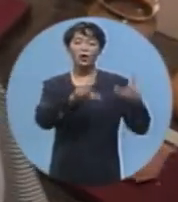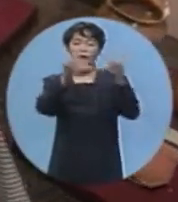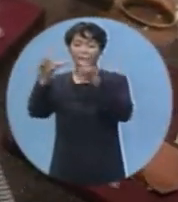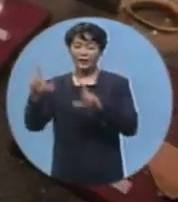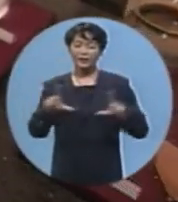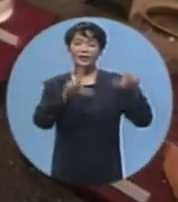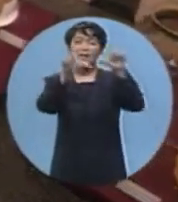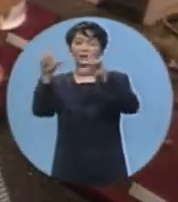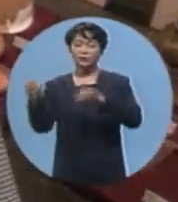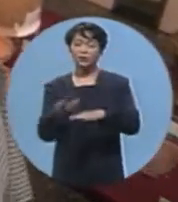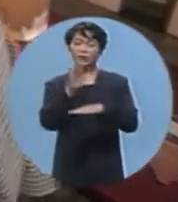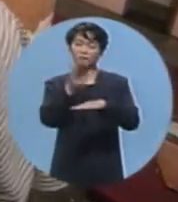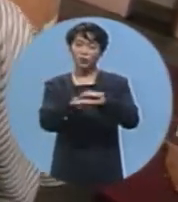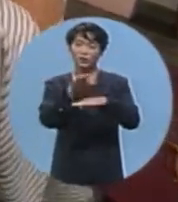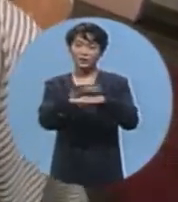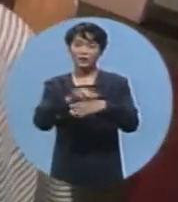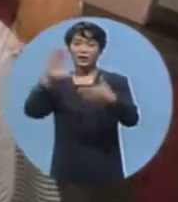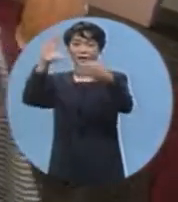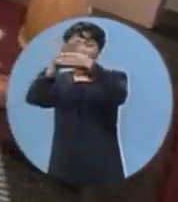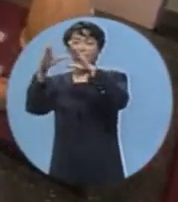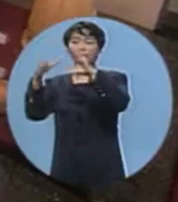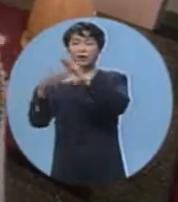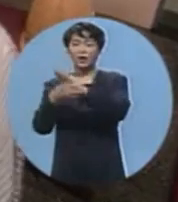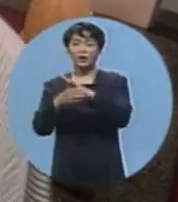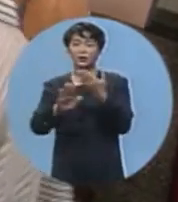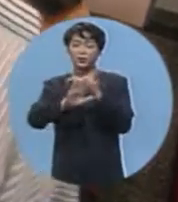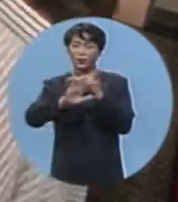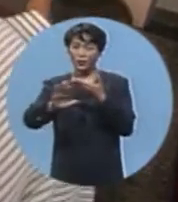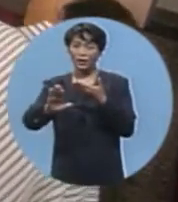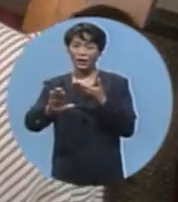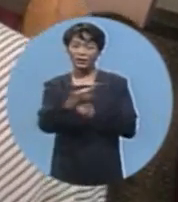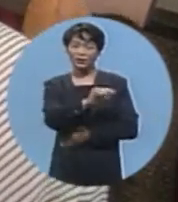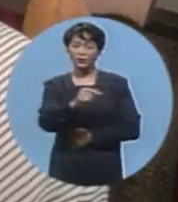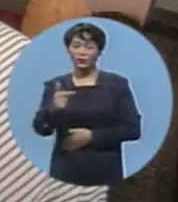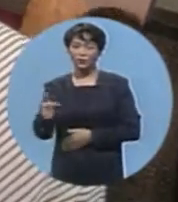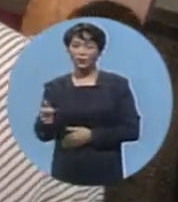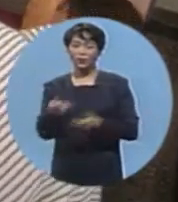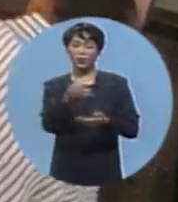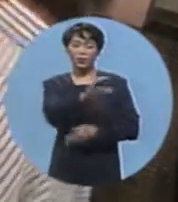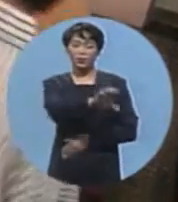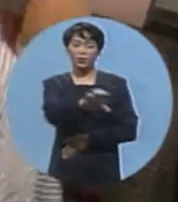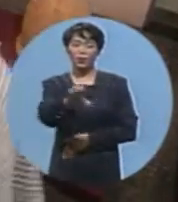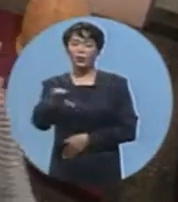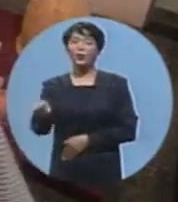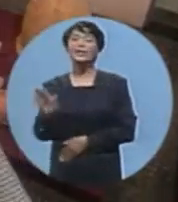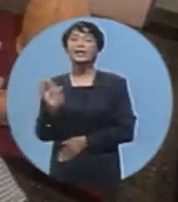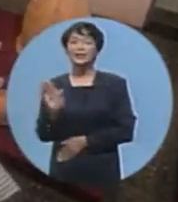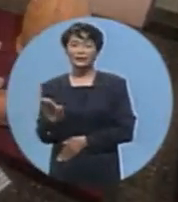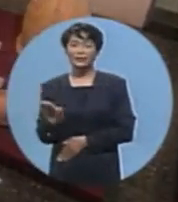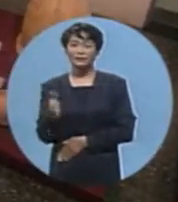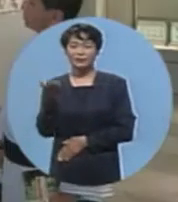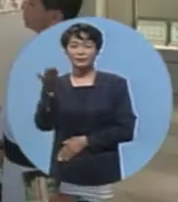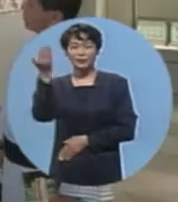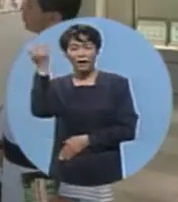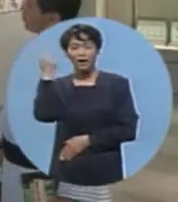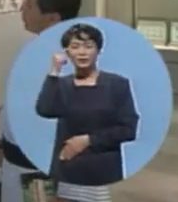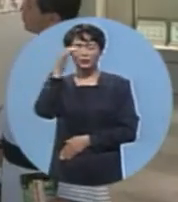式、文化、その他がこうやって飾られておりましてね、昔を忍び